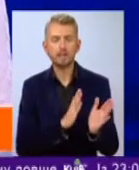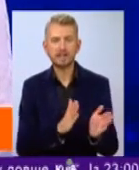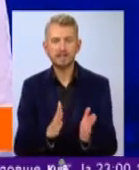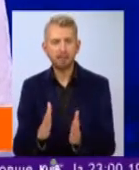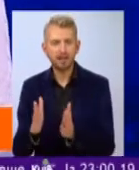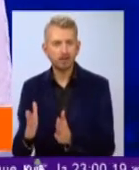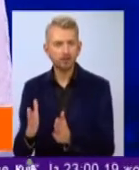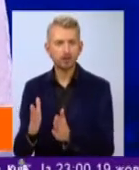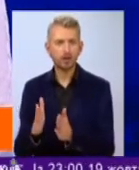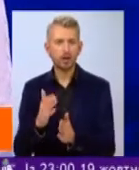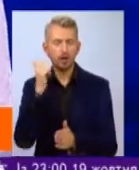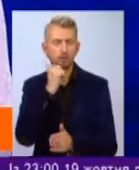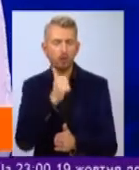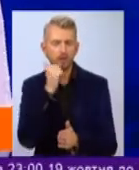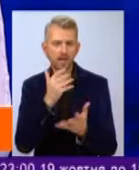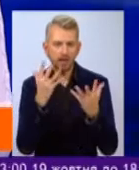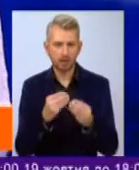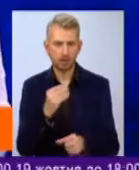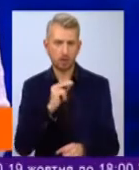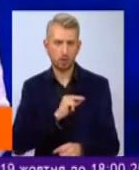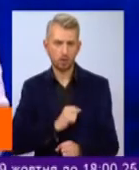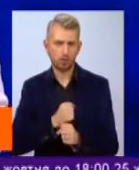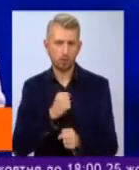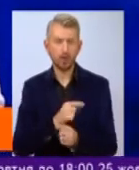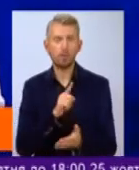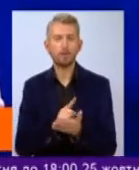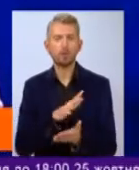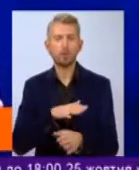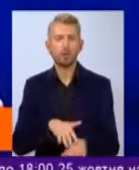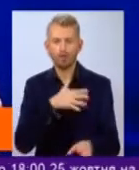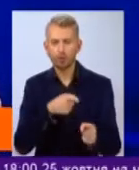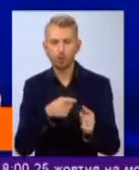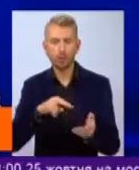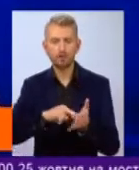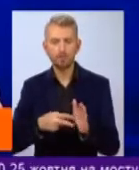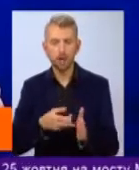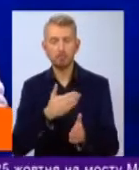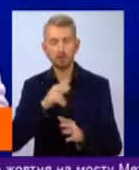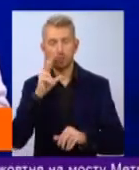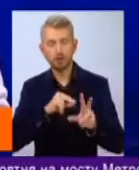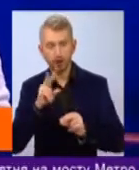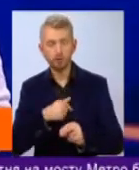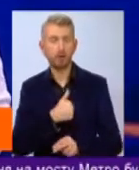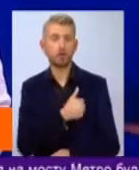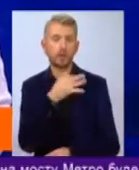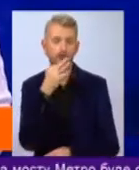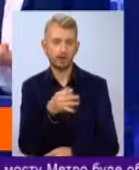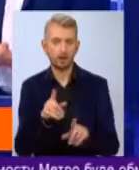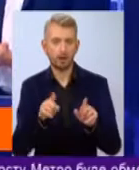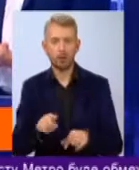систематична повсякденна робота, повинен бути довгостроковий план, і ми на це сподіваємося. Якраз я хотіла сказати також,